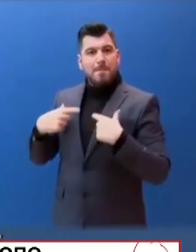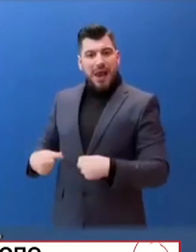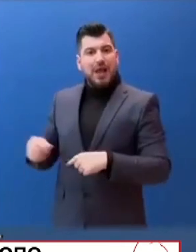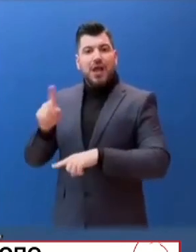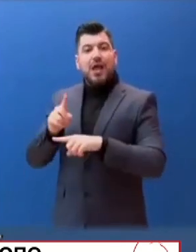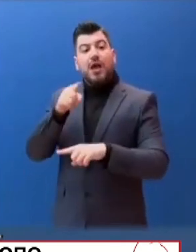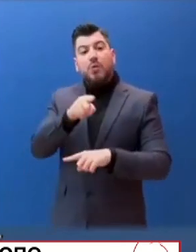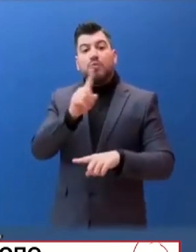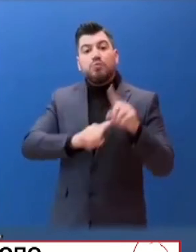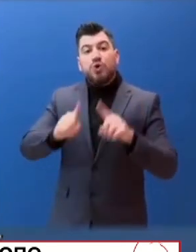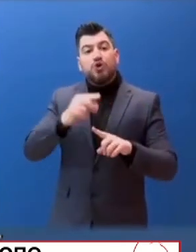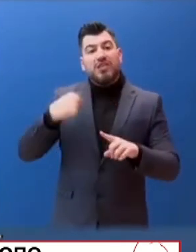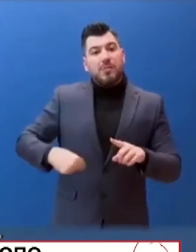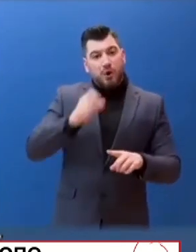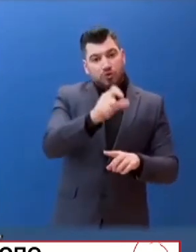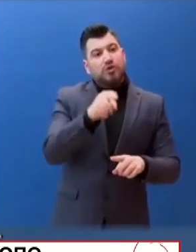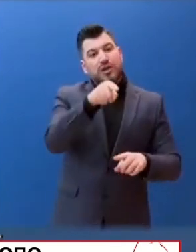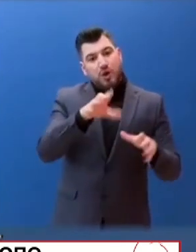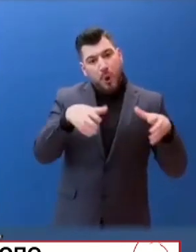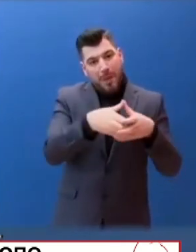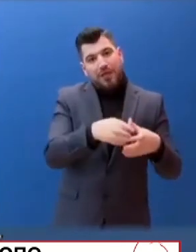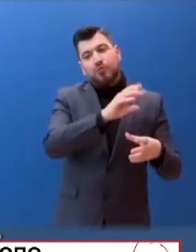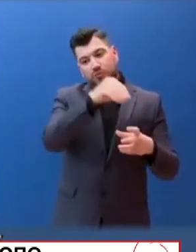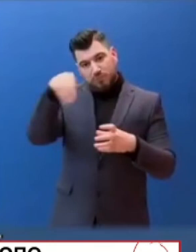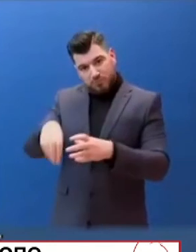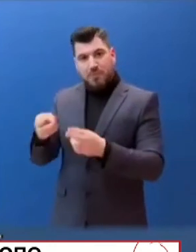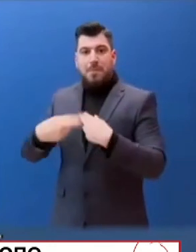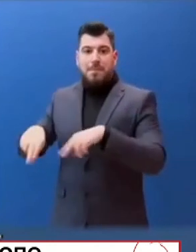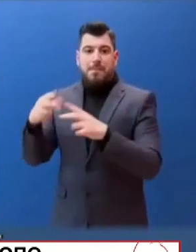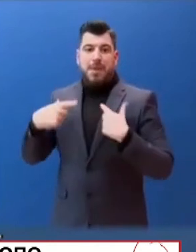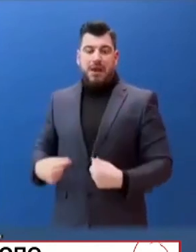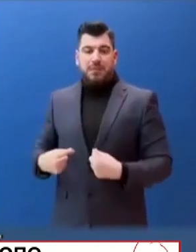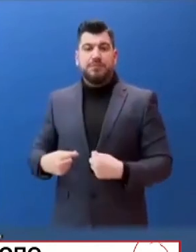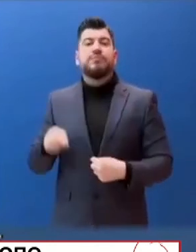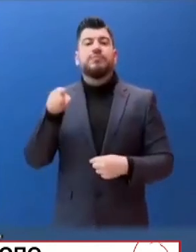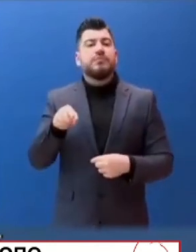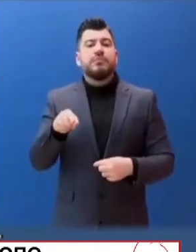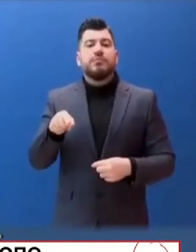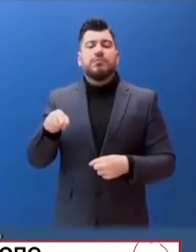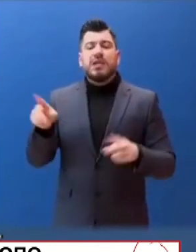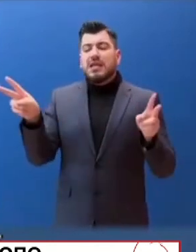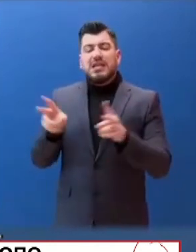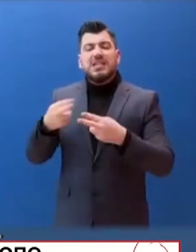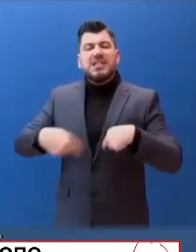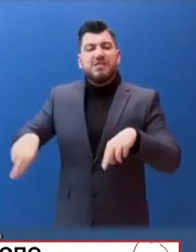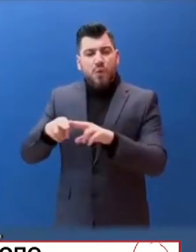των εκλογών. Μειώνεται οριακά ο αριθμός των μελών του Δημοτικού και του Περιφερειακού